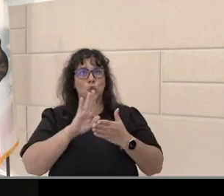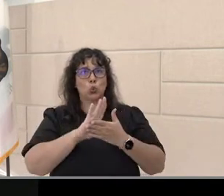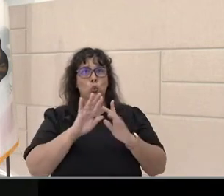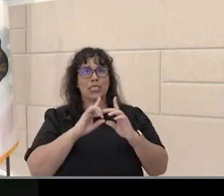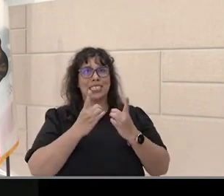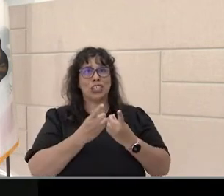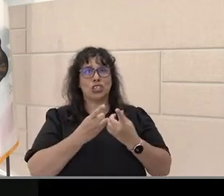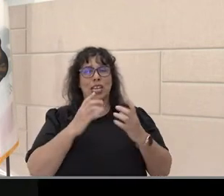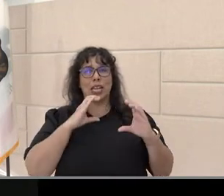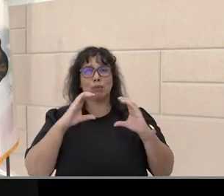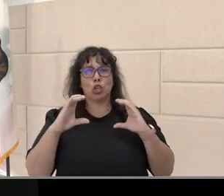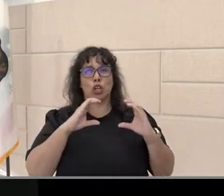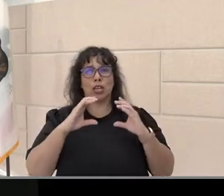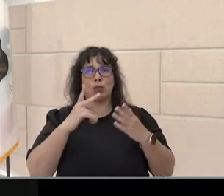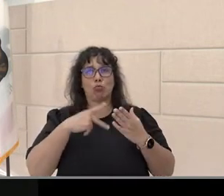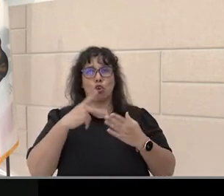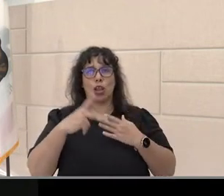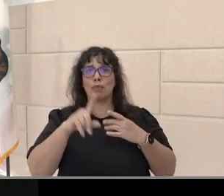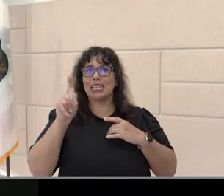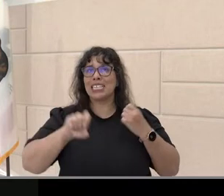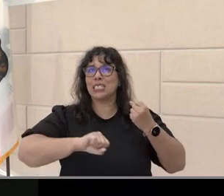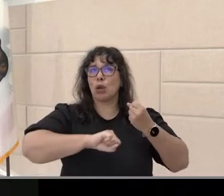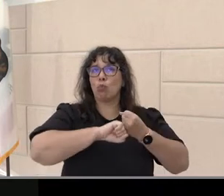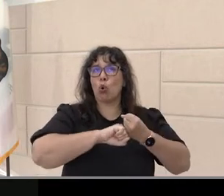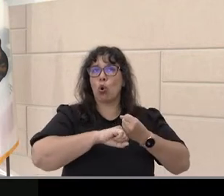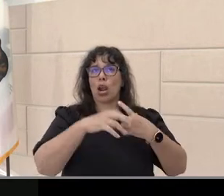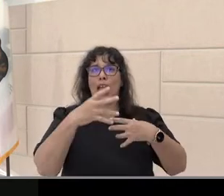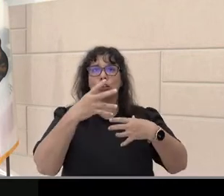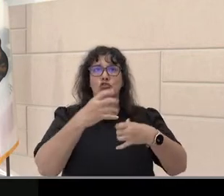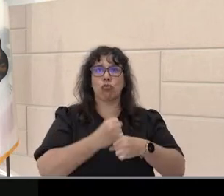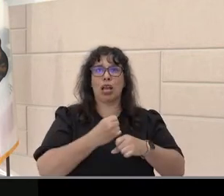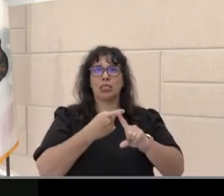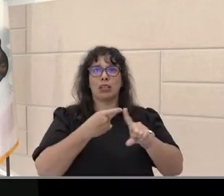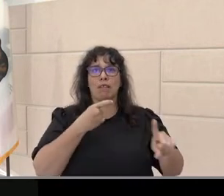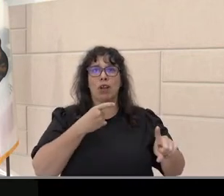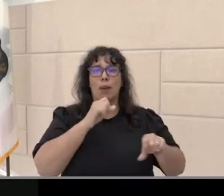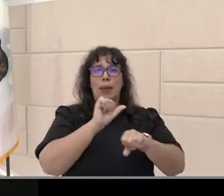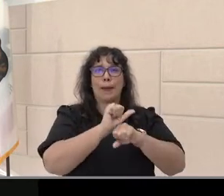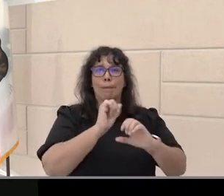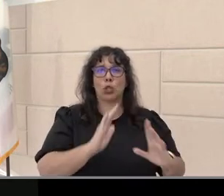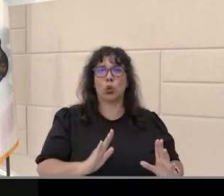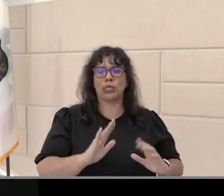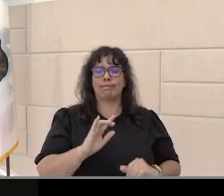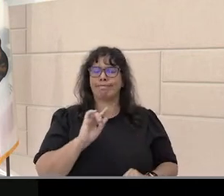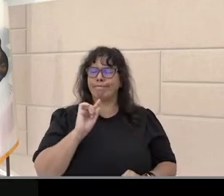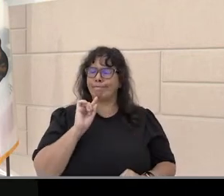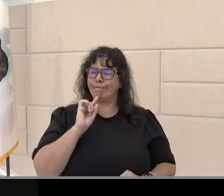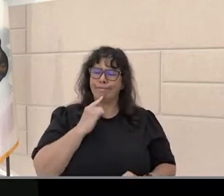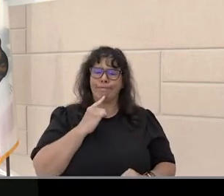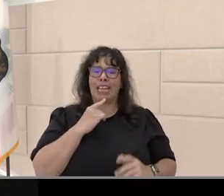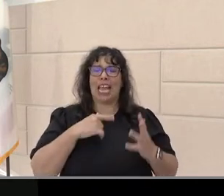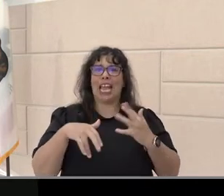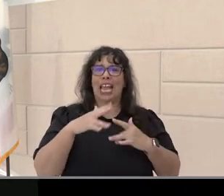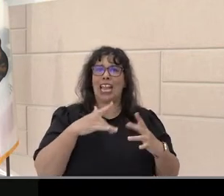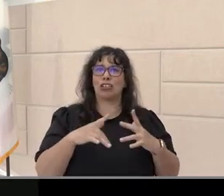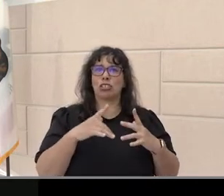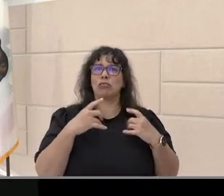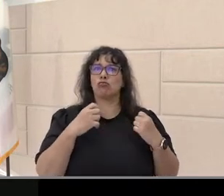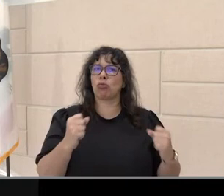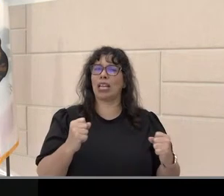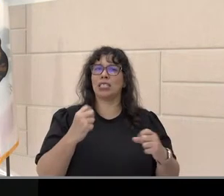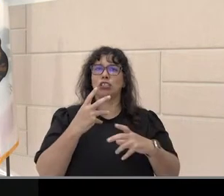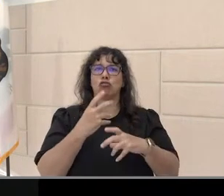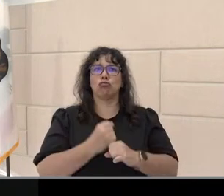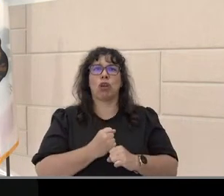ខាងការធ្វើទំនាក់ទំនងឲ្យមានប្រសិទ្ធភាពនិងផ្ដល់ការទុកចិត្តគ្នានៅមានការចូលរួមដ៏ស្ម័គ្រ